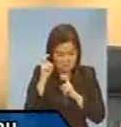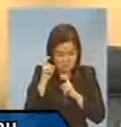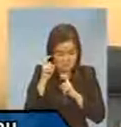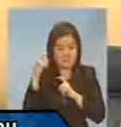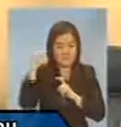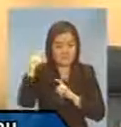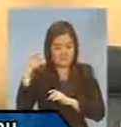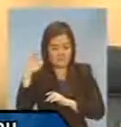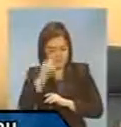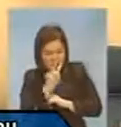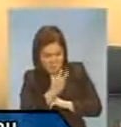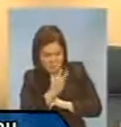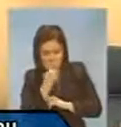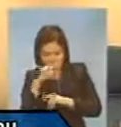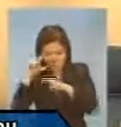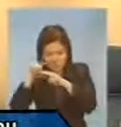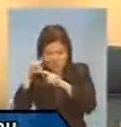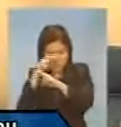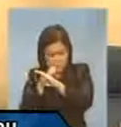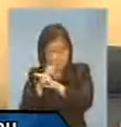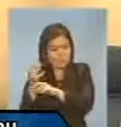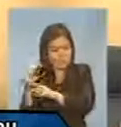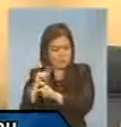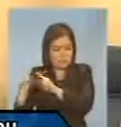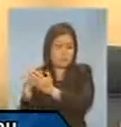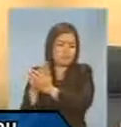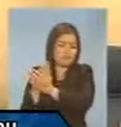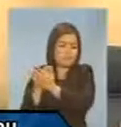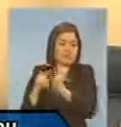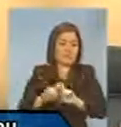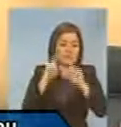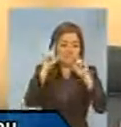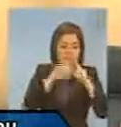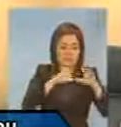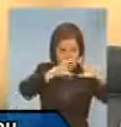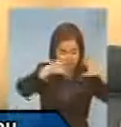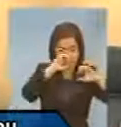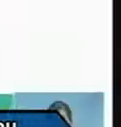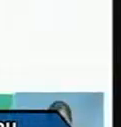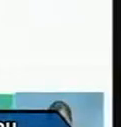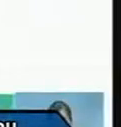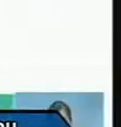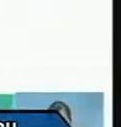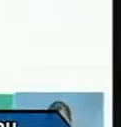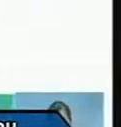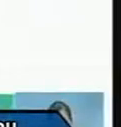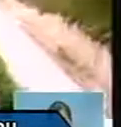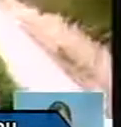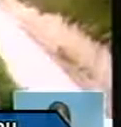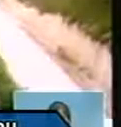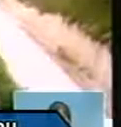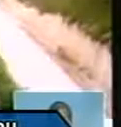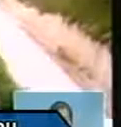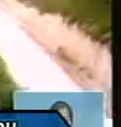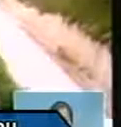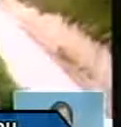ใช้บริการ เข้าไป บินดีกว่านะพวกโลคอสใช่ไหม ครับ แล้วก็